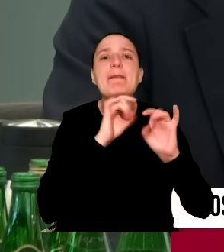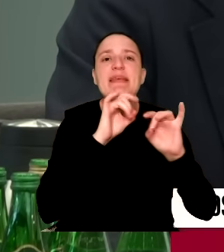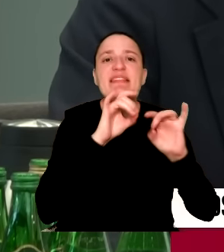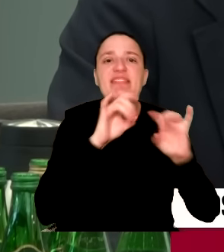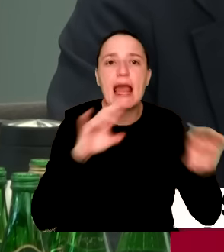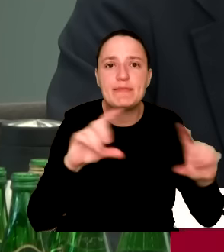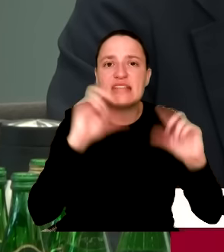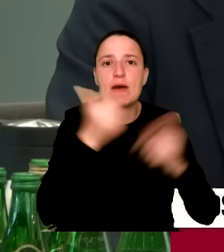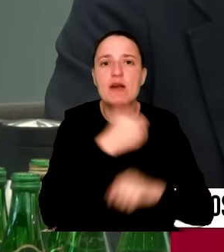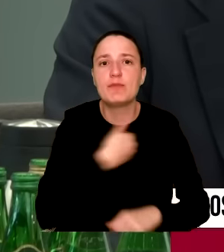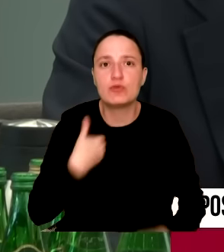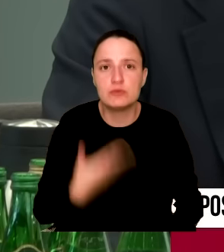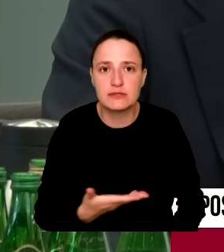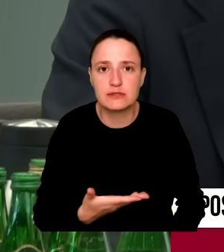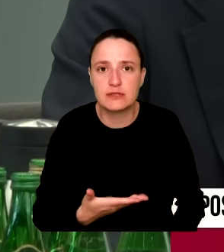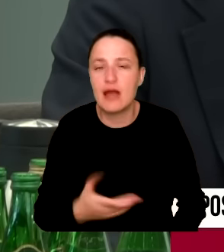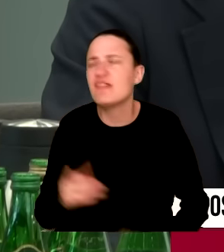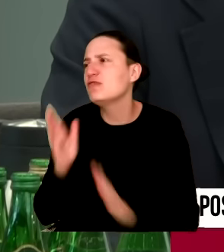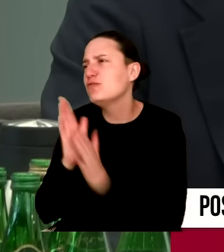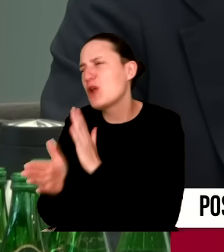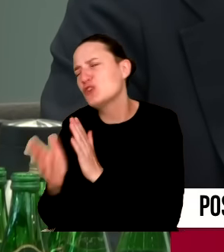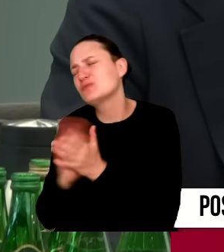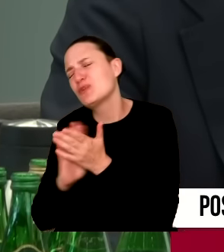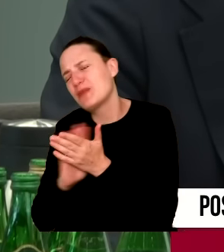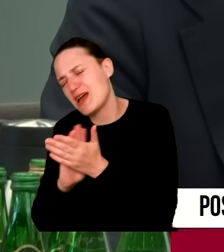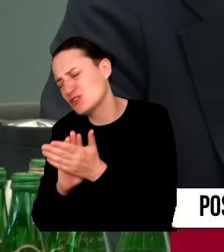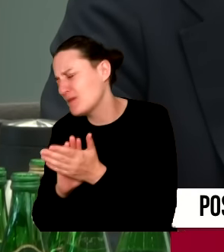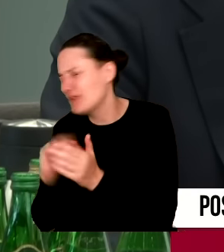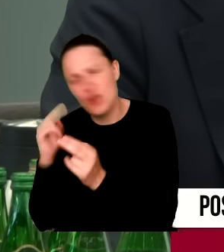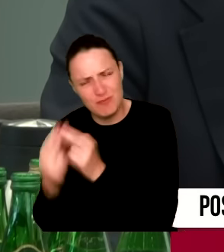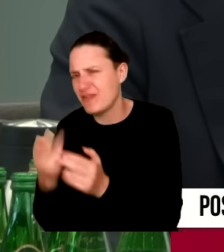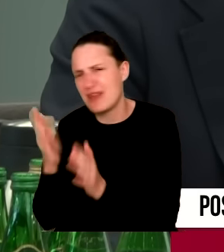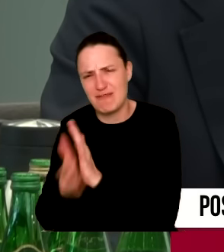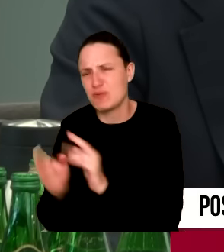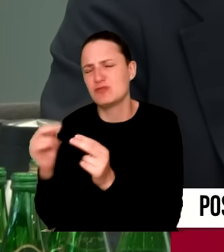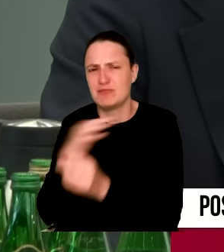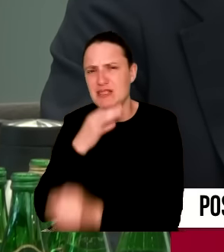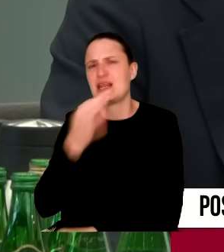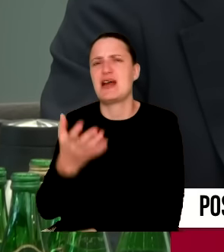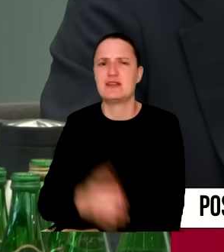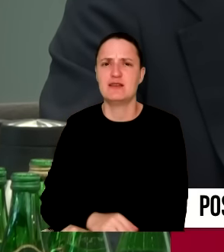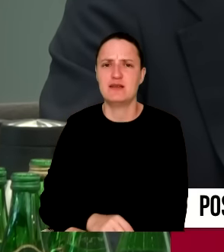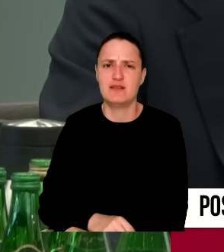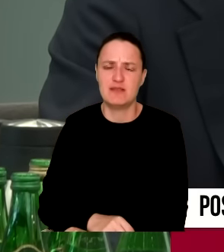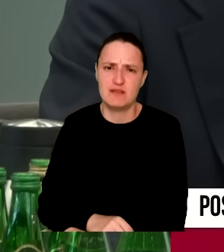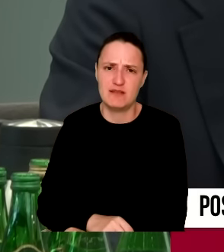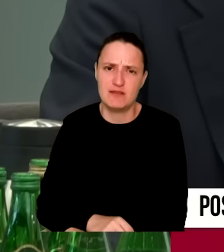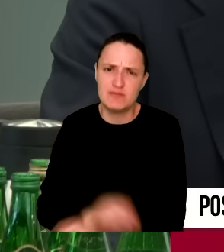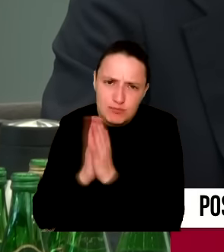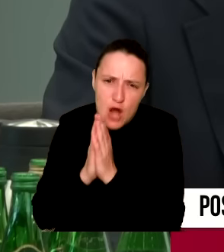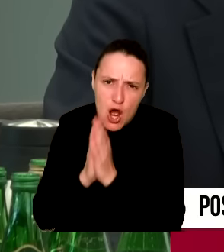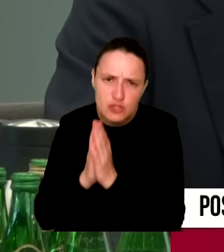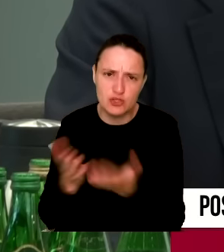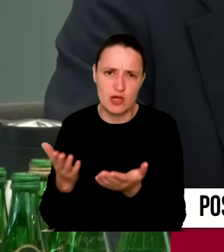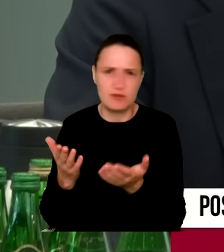Rzeczypospolitej polskj pan nie odpowiada wprost Przepraszam bardzo panie premierze pan nie odpowiada wprost na moje pytanie No naprawdę bardzo proszę na to nie jest aż